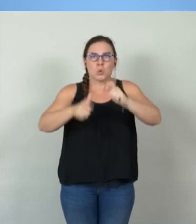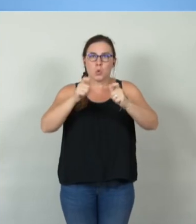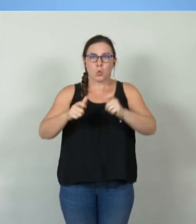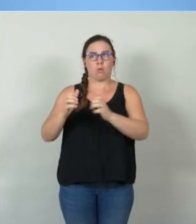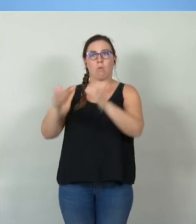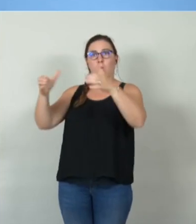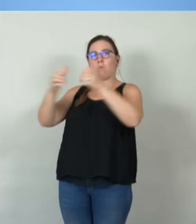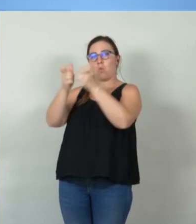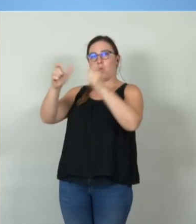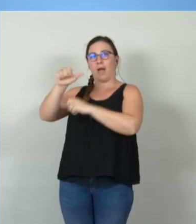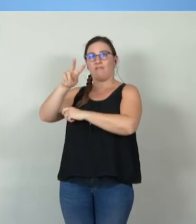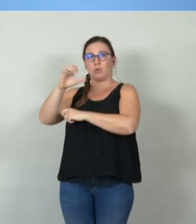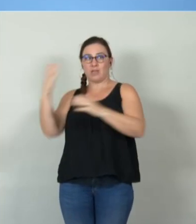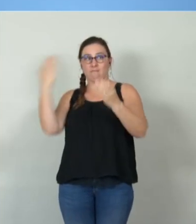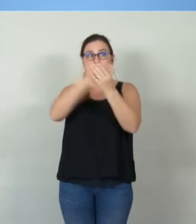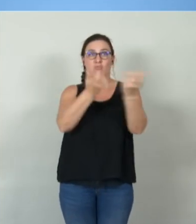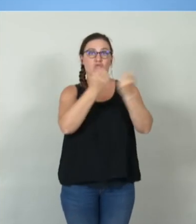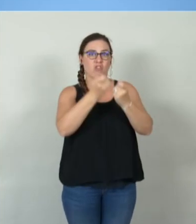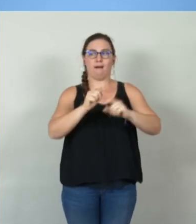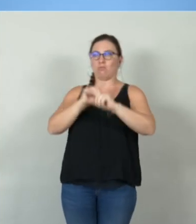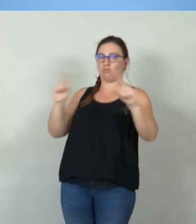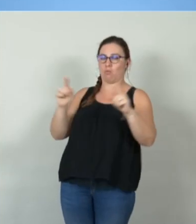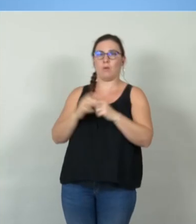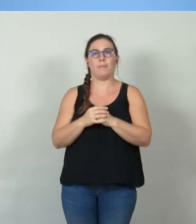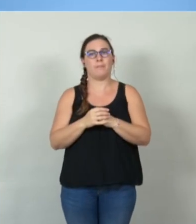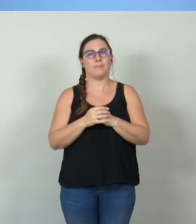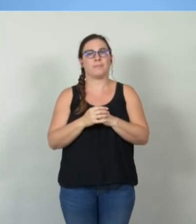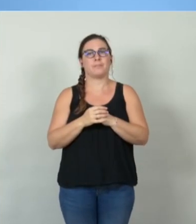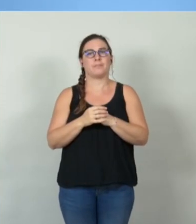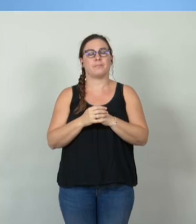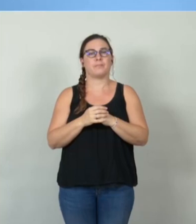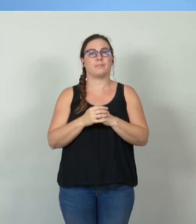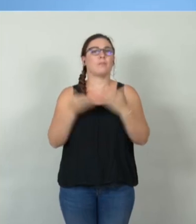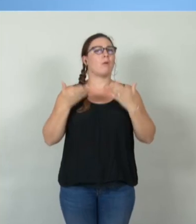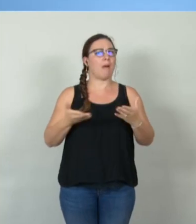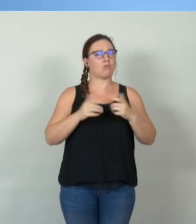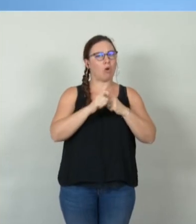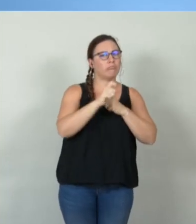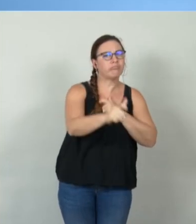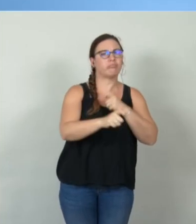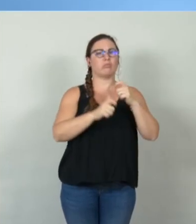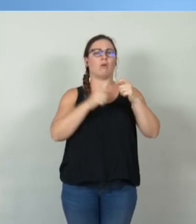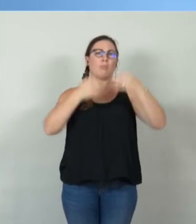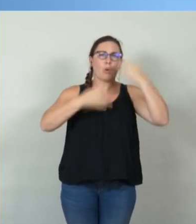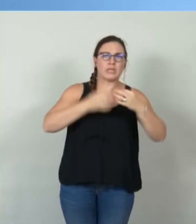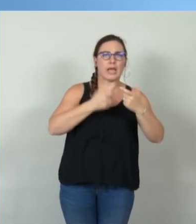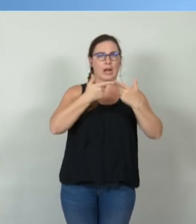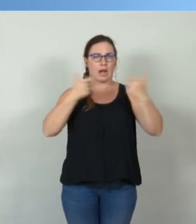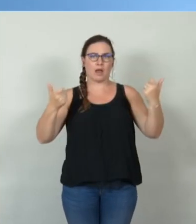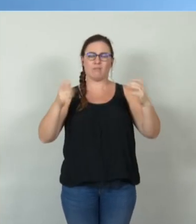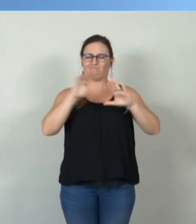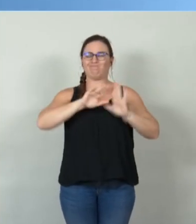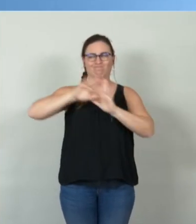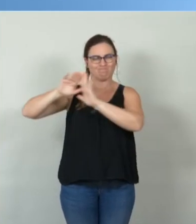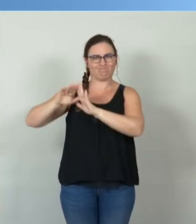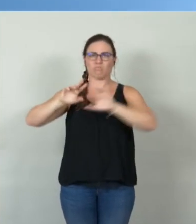C de gérer la clinique mutuelleiste mais au-delà de l'actualité judiciaire nous voulons dire ici un mot plus général sur ce que cette affaire